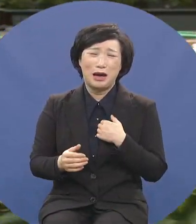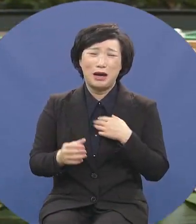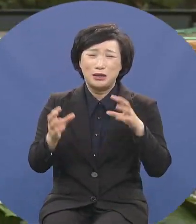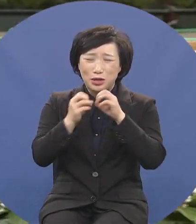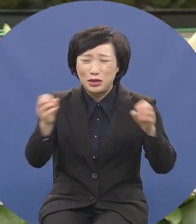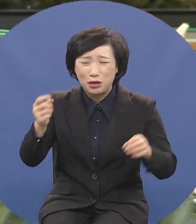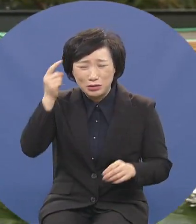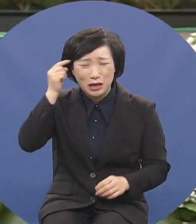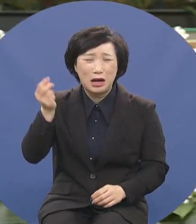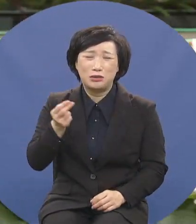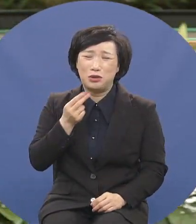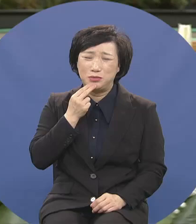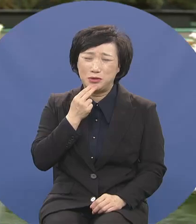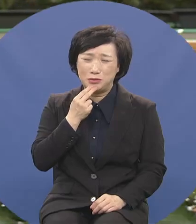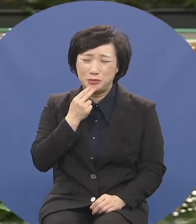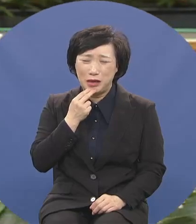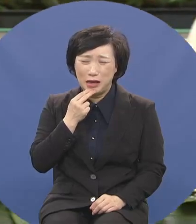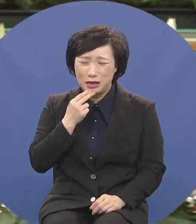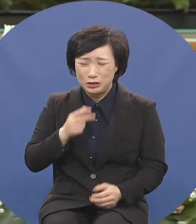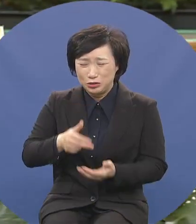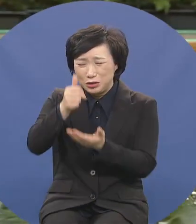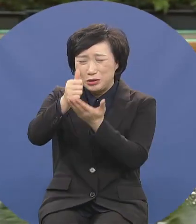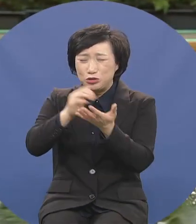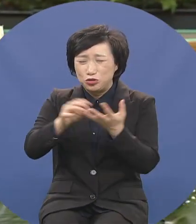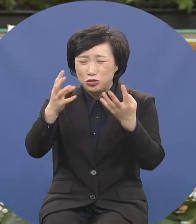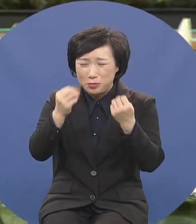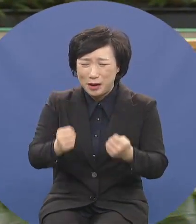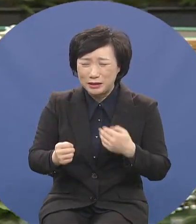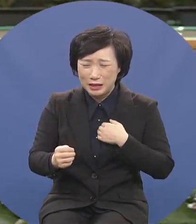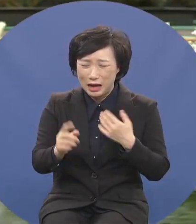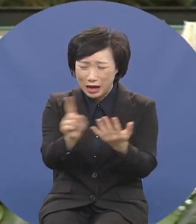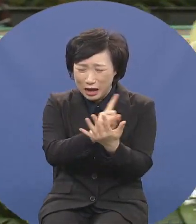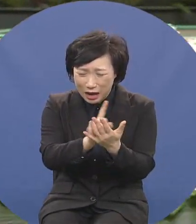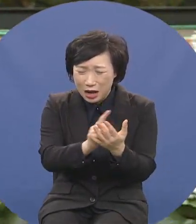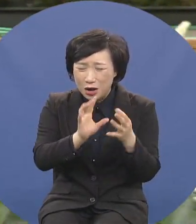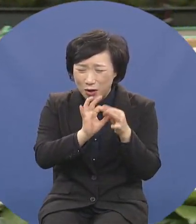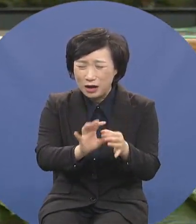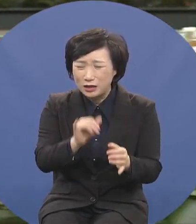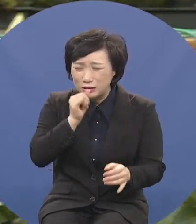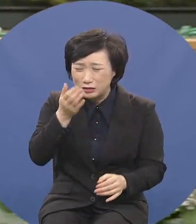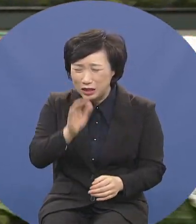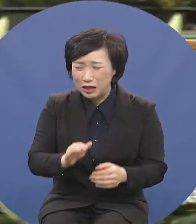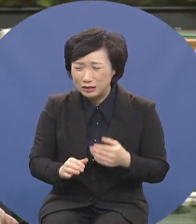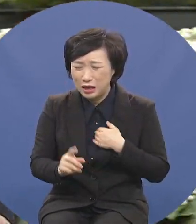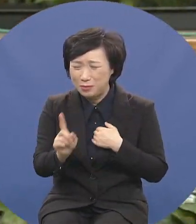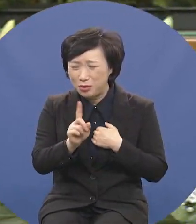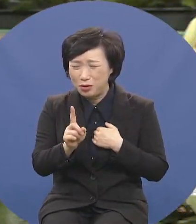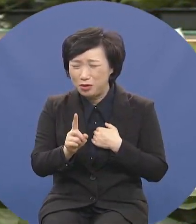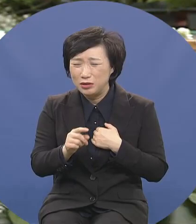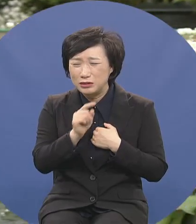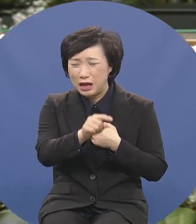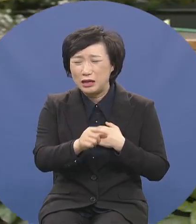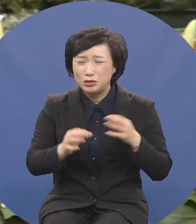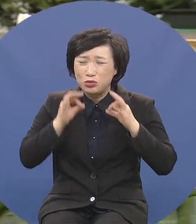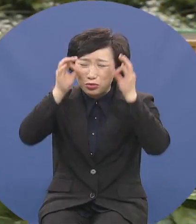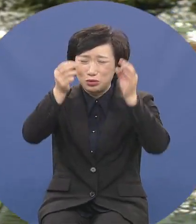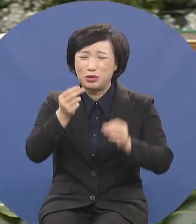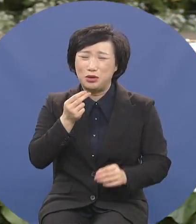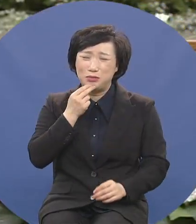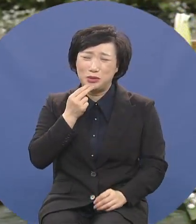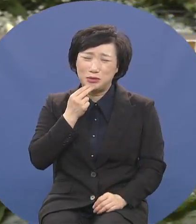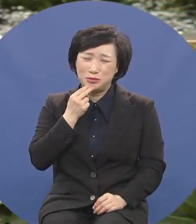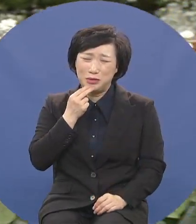전해보려고 하지도 않았습니다. 주님, 수많은 나와 아는 사람들의 관계가 있건만 나는 절대 그렇게 노력하지